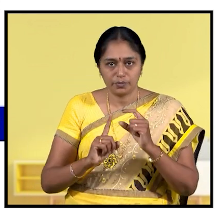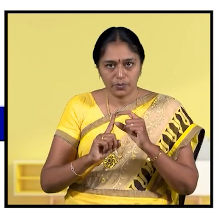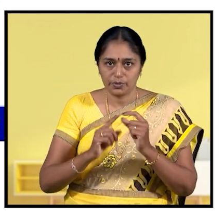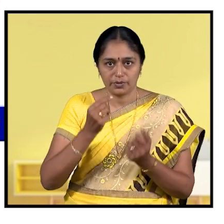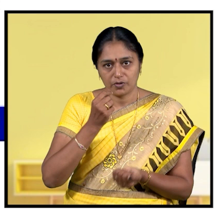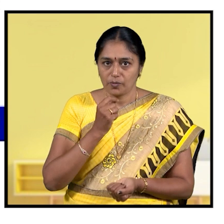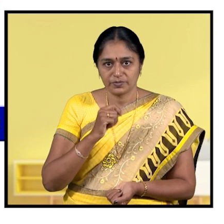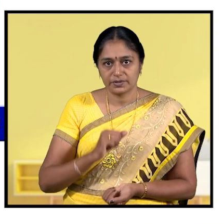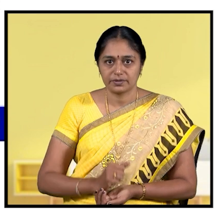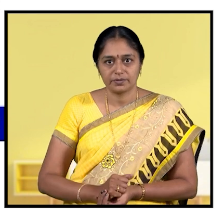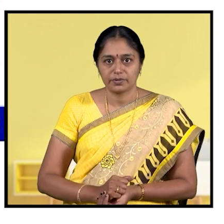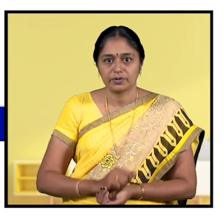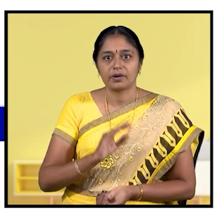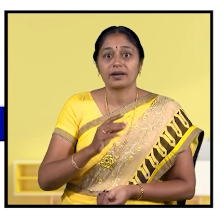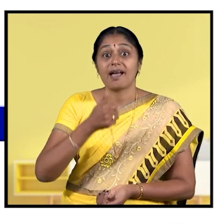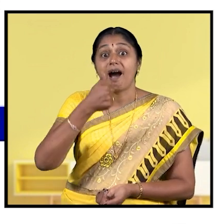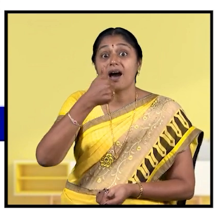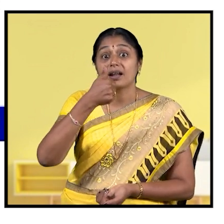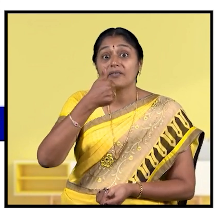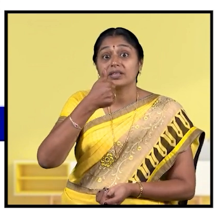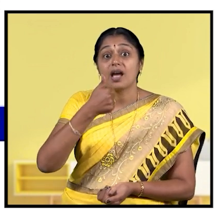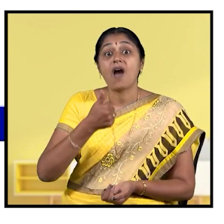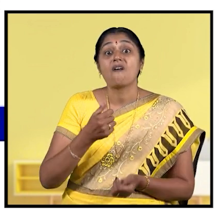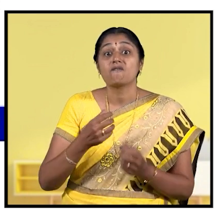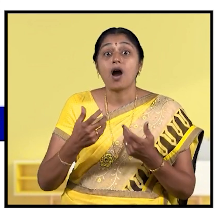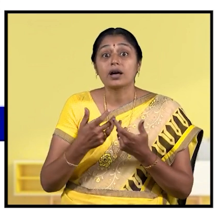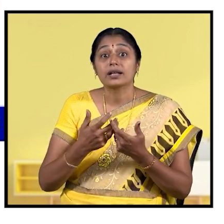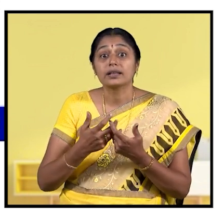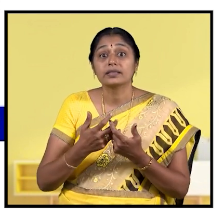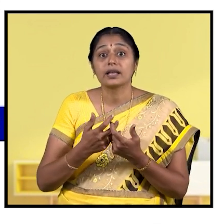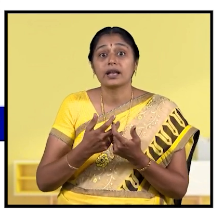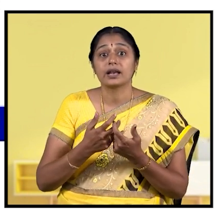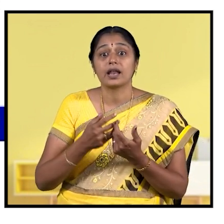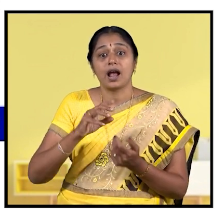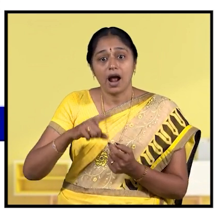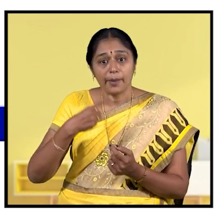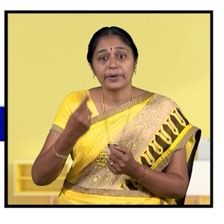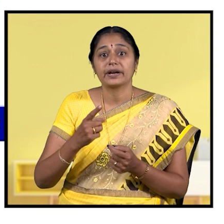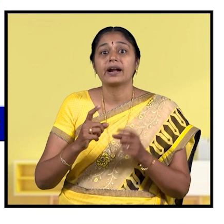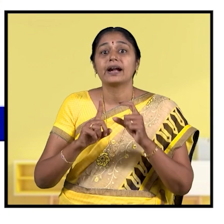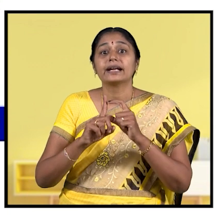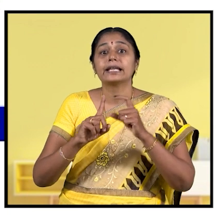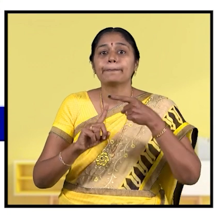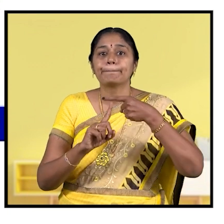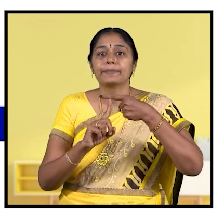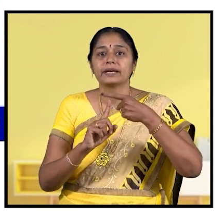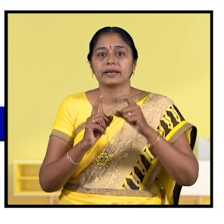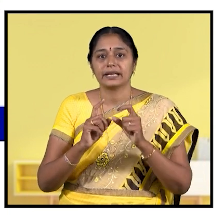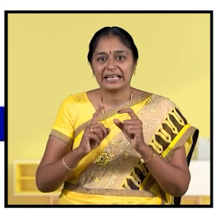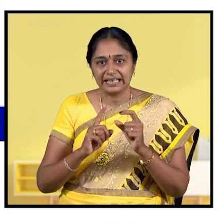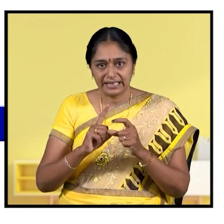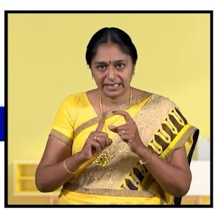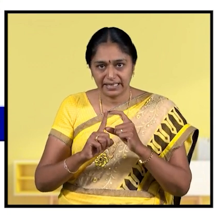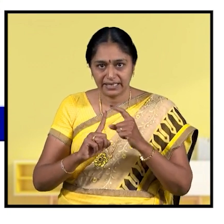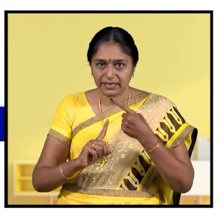ஊட்டம். அடுத்து 6வது வாரத்தில் டிபிடி மற்றும் போலியோ 1வது ஊட்டம். 10வது வாரத்தில் வந்து தடுப்பு மருந்து வந்து டிபிடி மற்றும் போலியோ